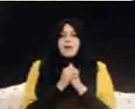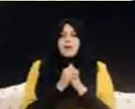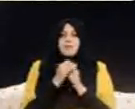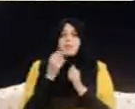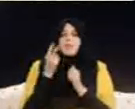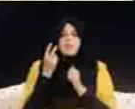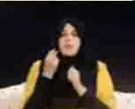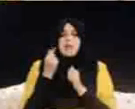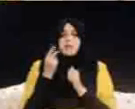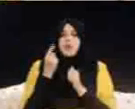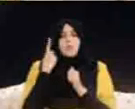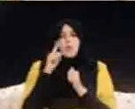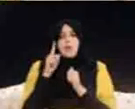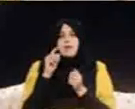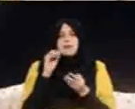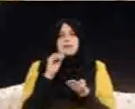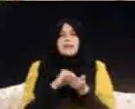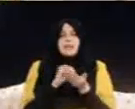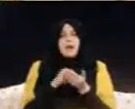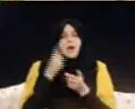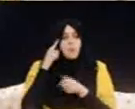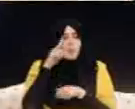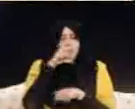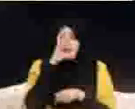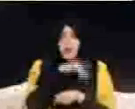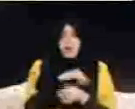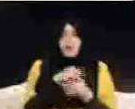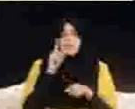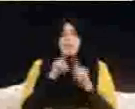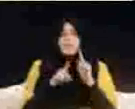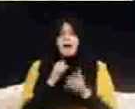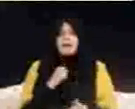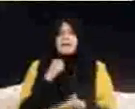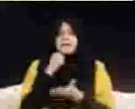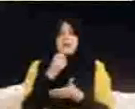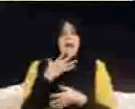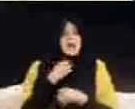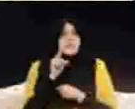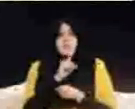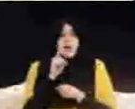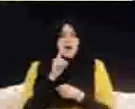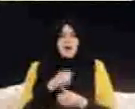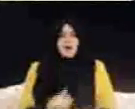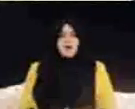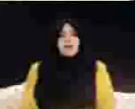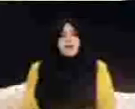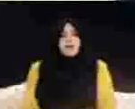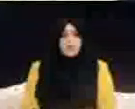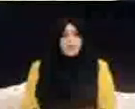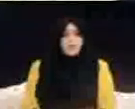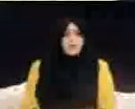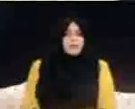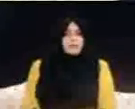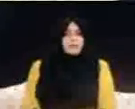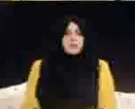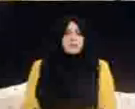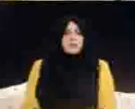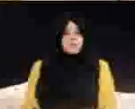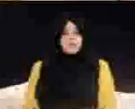للصدقة، وبعض الورثة أصبحوا لا يقبلون هذا الأمر، فيتساءل يقول: